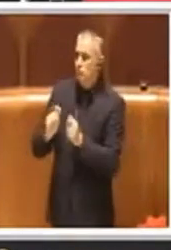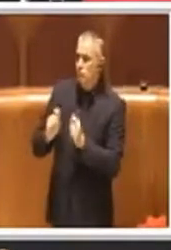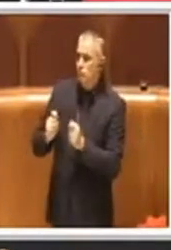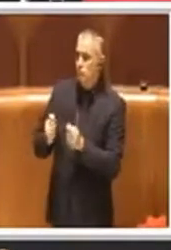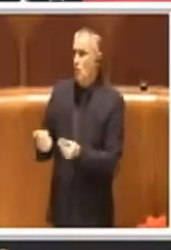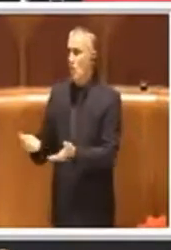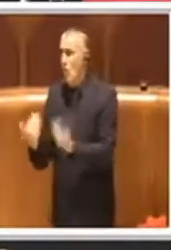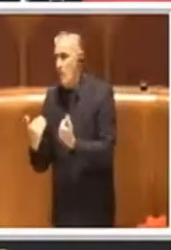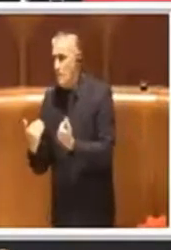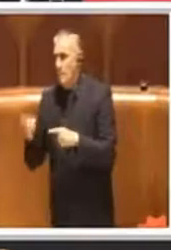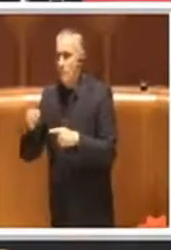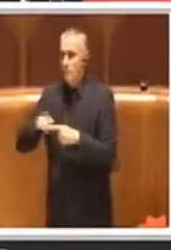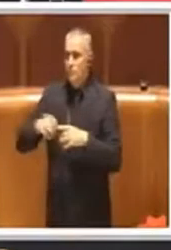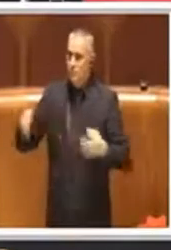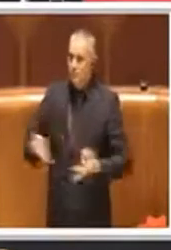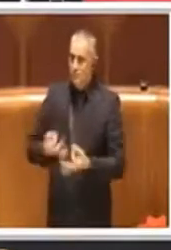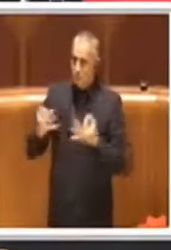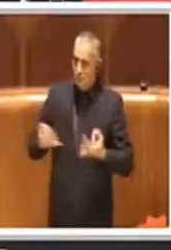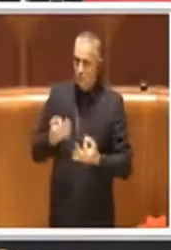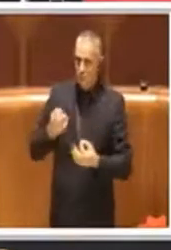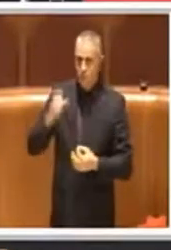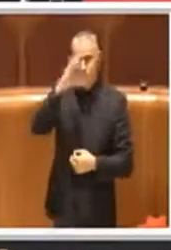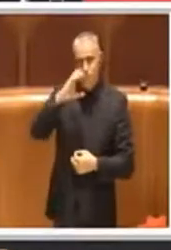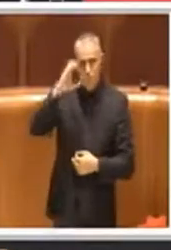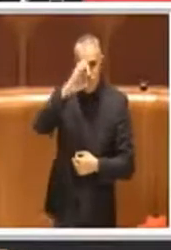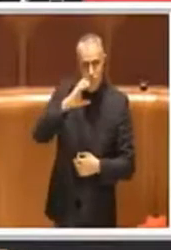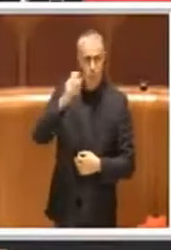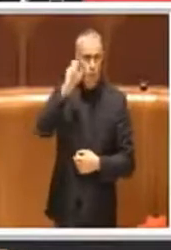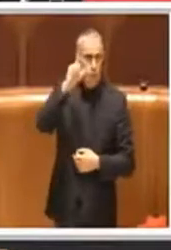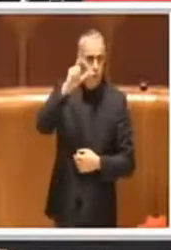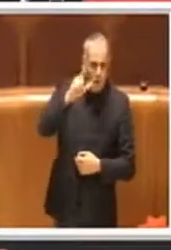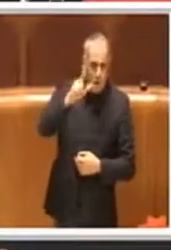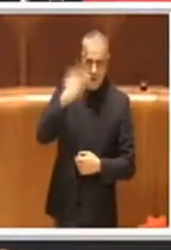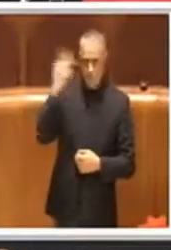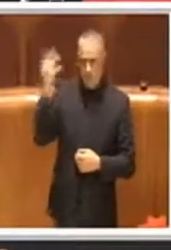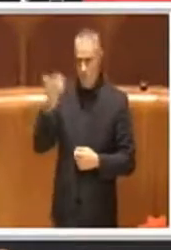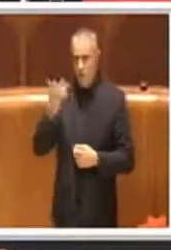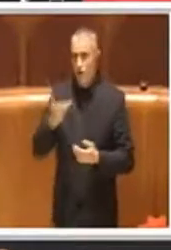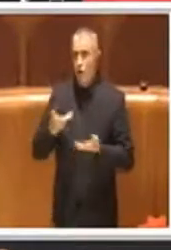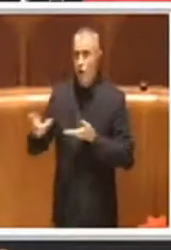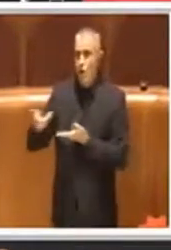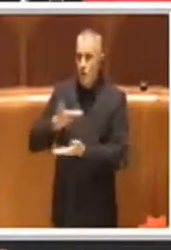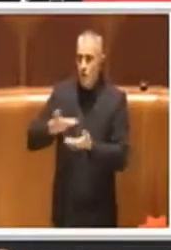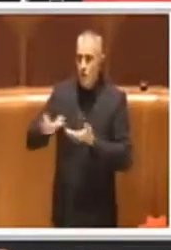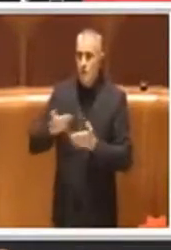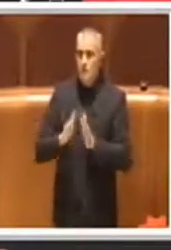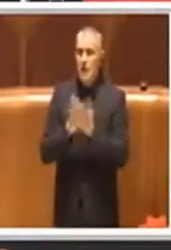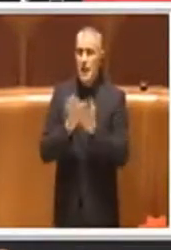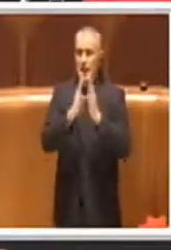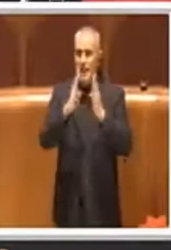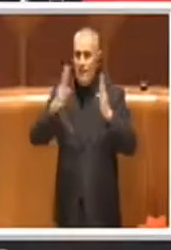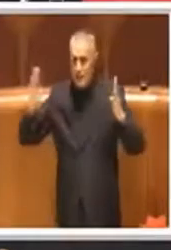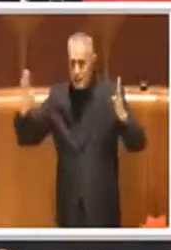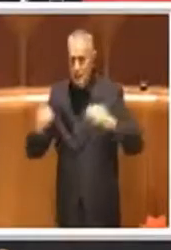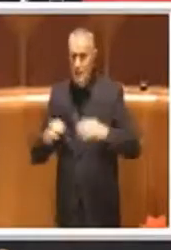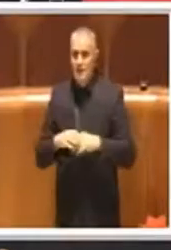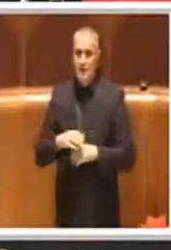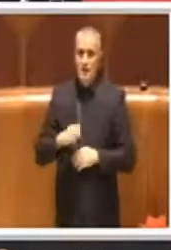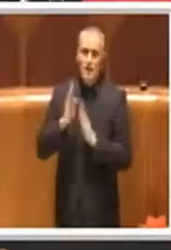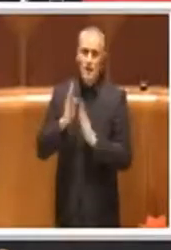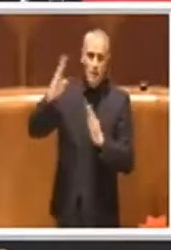altre esigenze, appunto, attraverso la collaborazione con librerie, biblioteche, associazioni